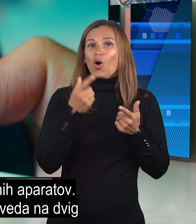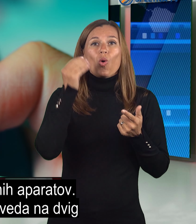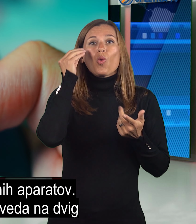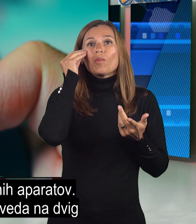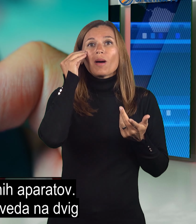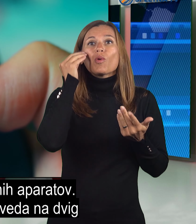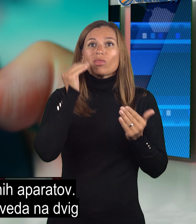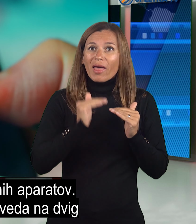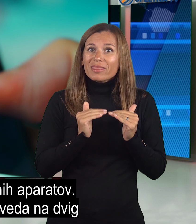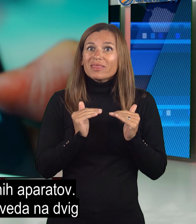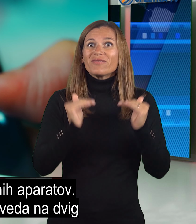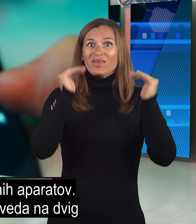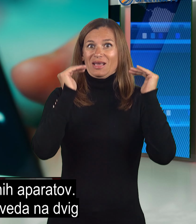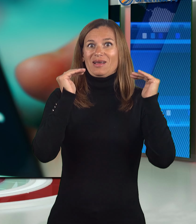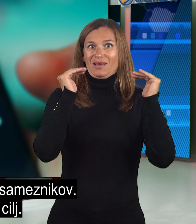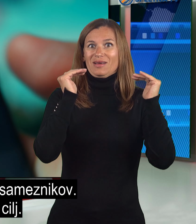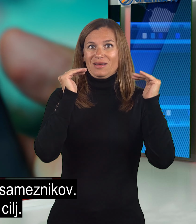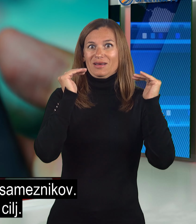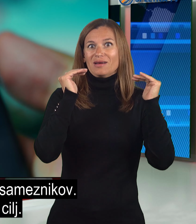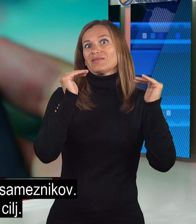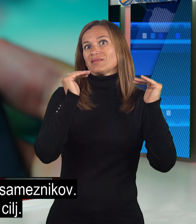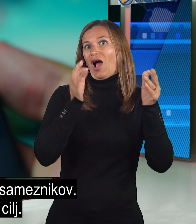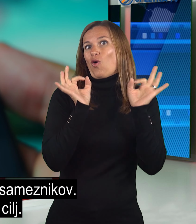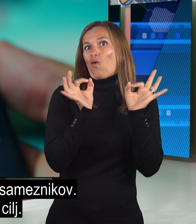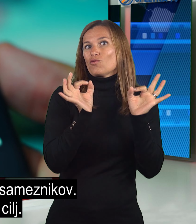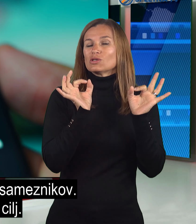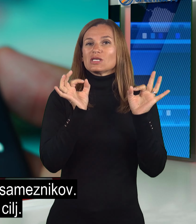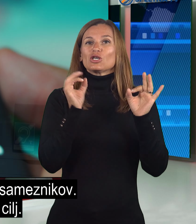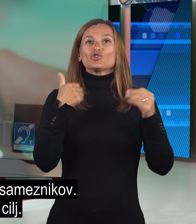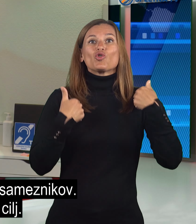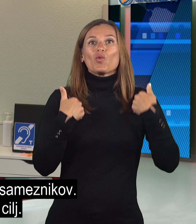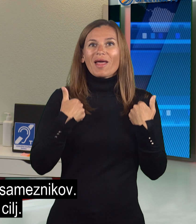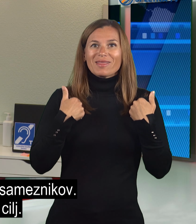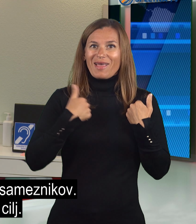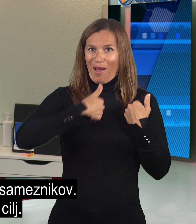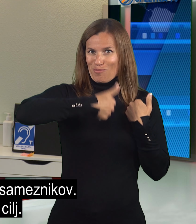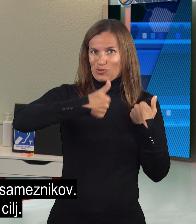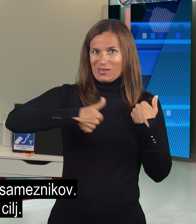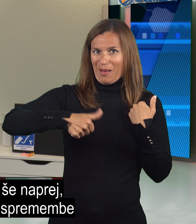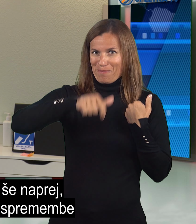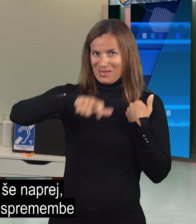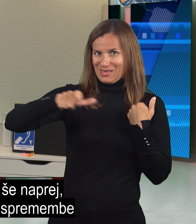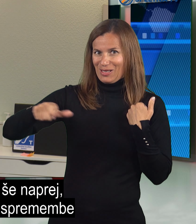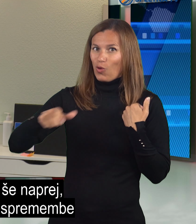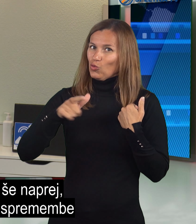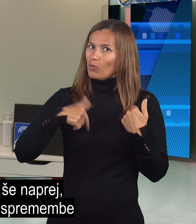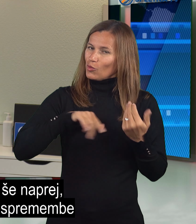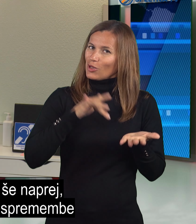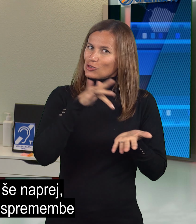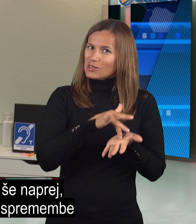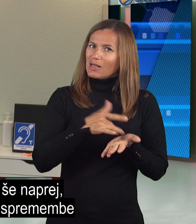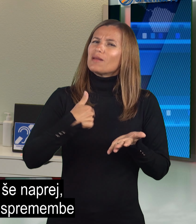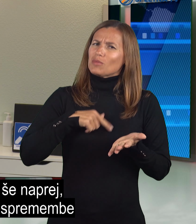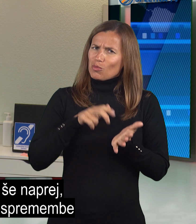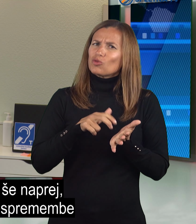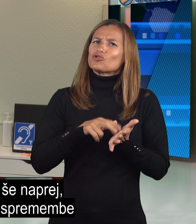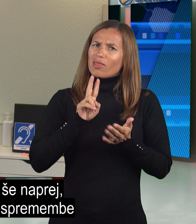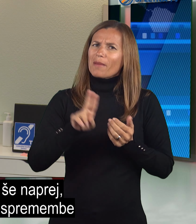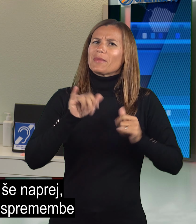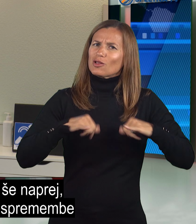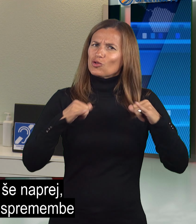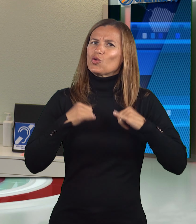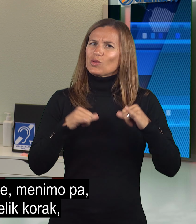dvig kakovosti življenja posameznikov. To je bil naš cilj. Seveda se trudimo še naprej, da se vpeljejo